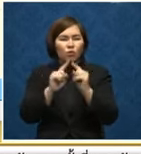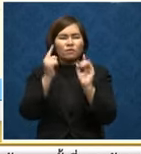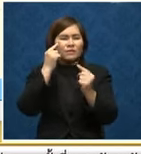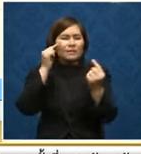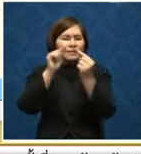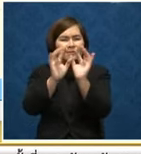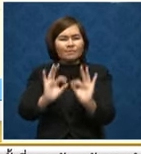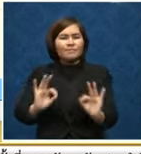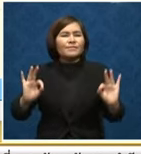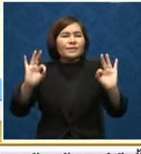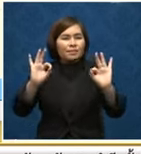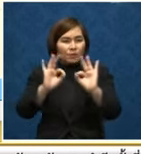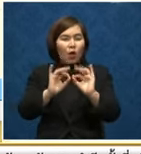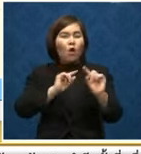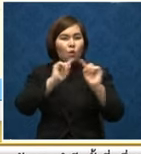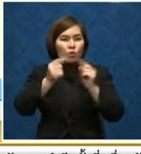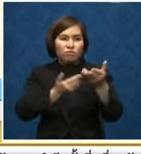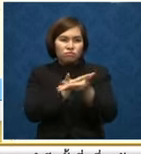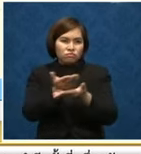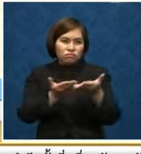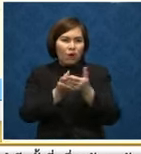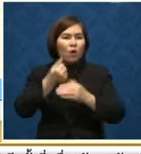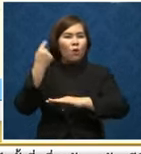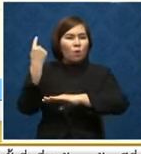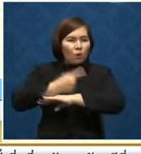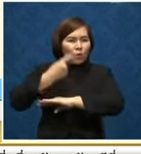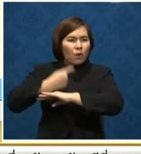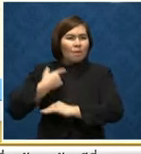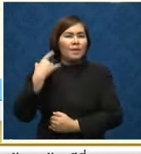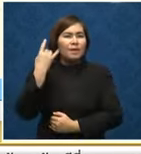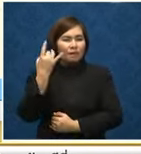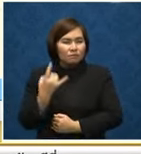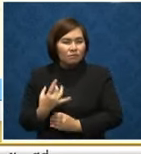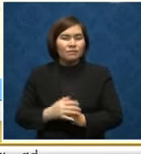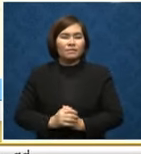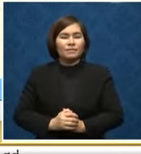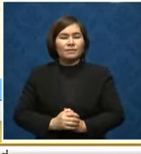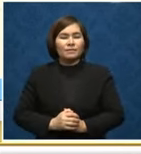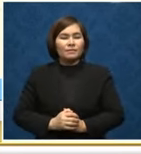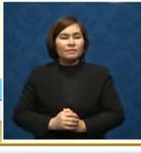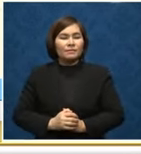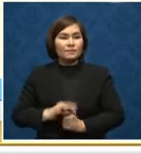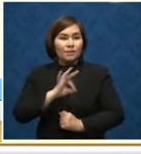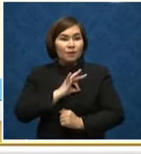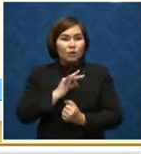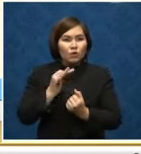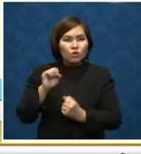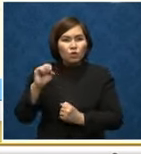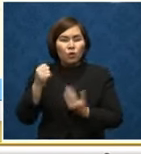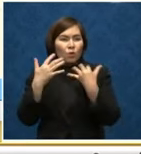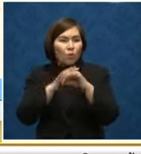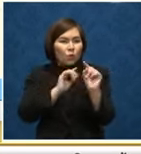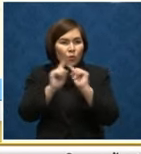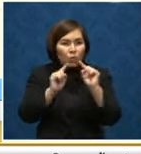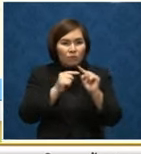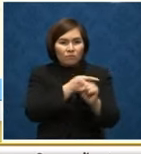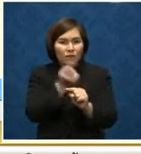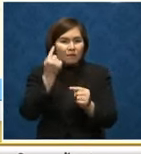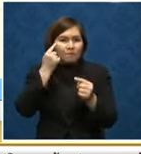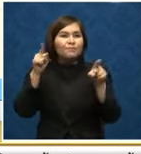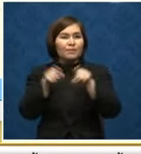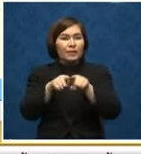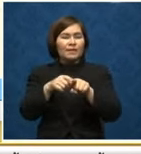คัญของการหารือในแต่ละวันนะครับซึ่งเพื่อนสมาชิกจากการพูดคุยกันในวงกว้างเนี่ยเห็นด้วยในเรื่องของการเพิ่ม